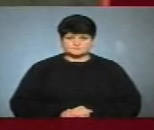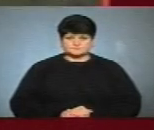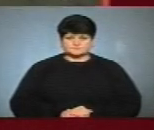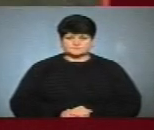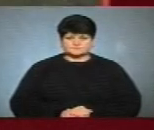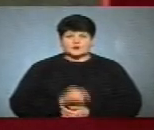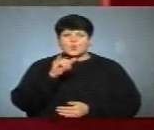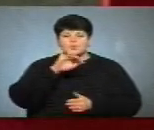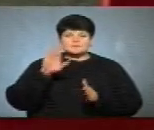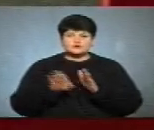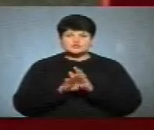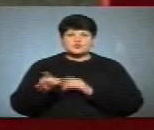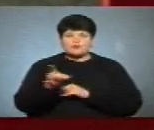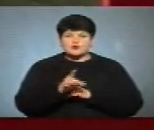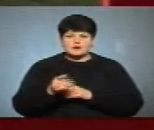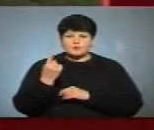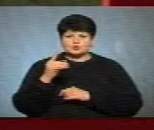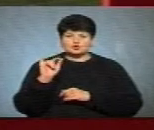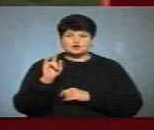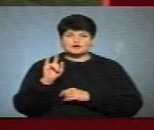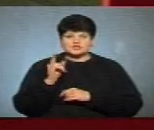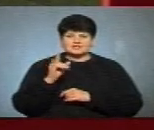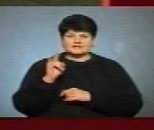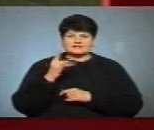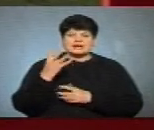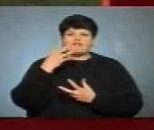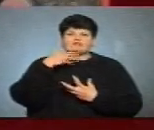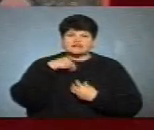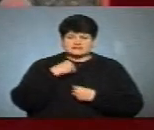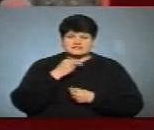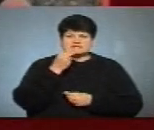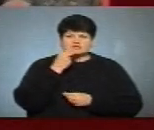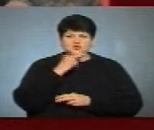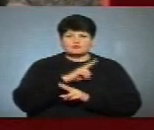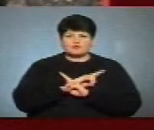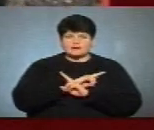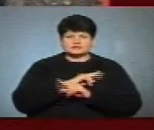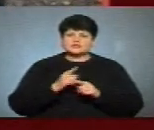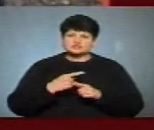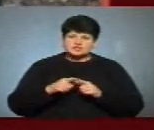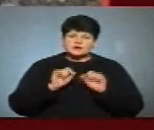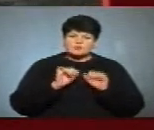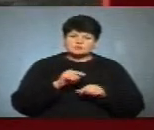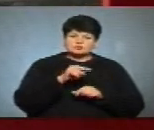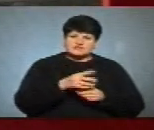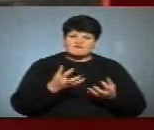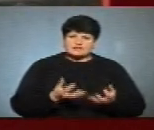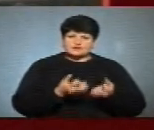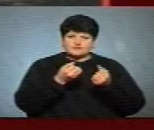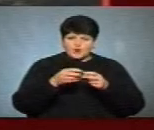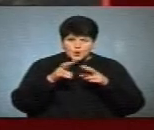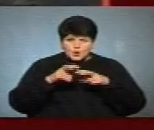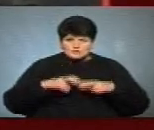У Підволочиському районі однорічна дитина вдавилася їжею та померла. Чи можна було її врятувати,